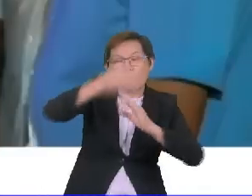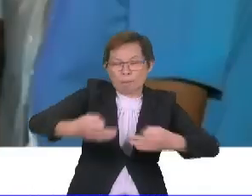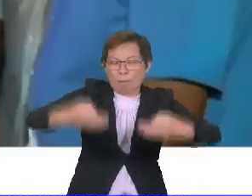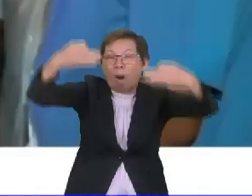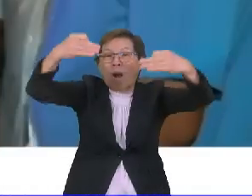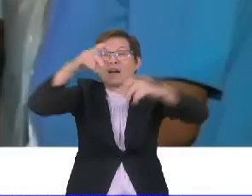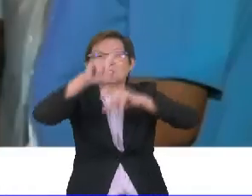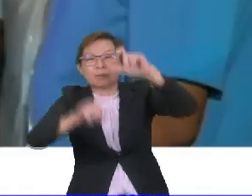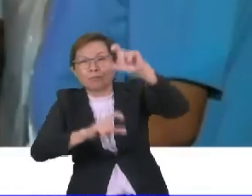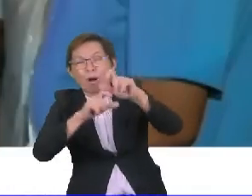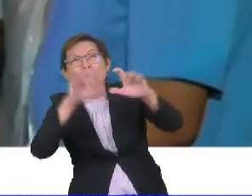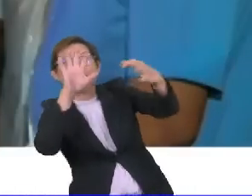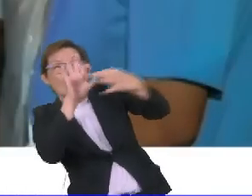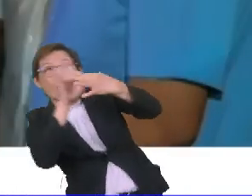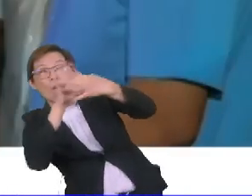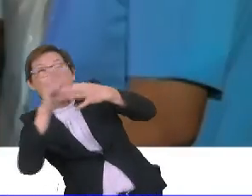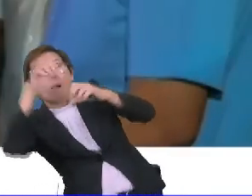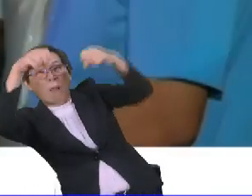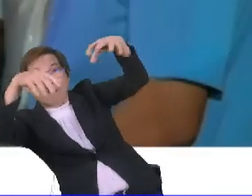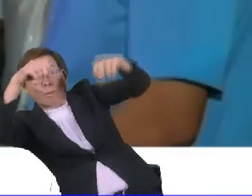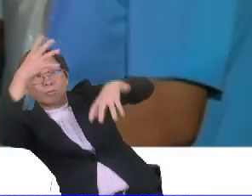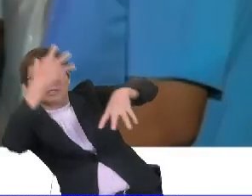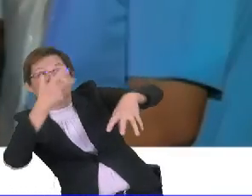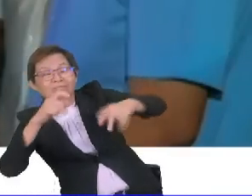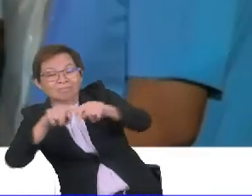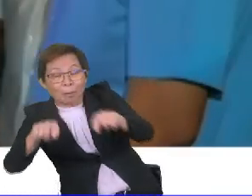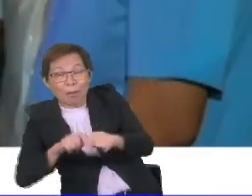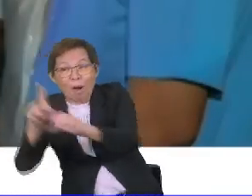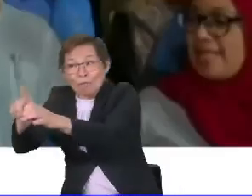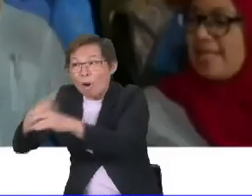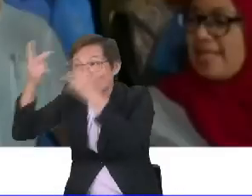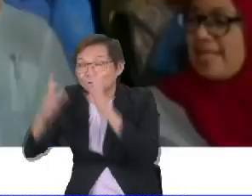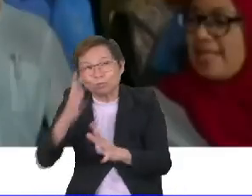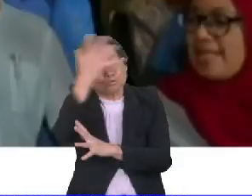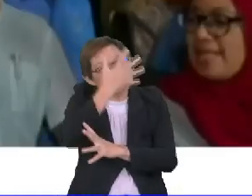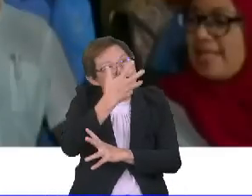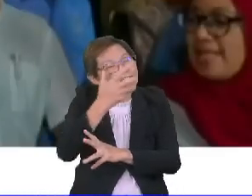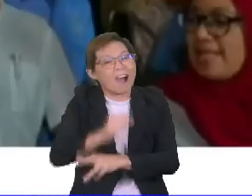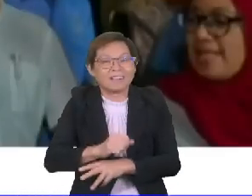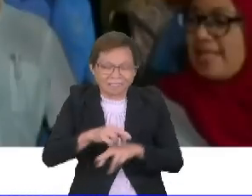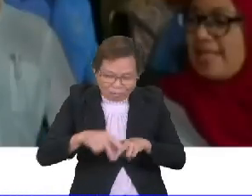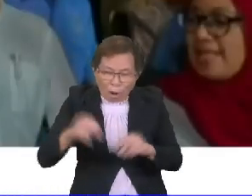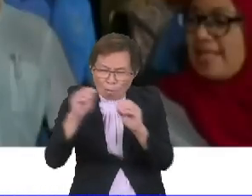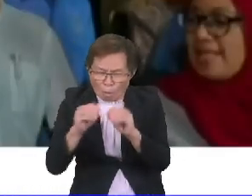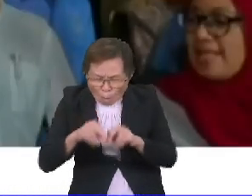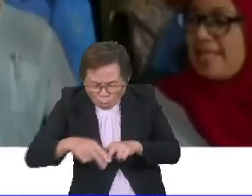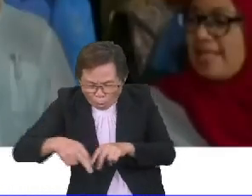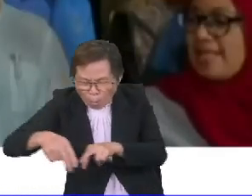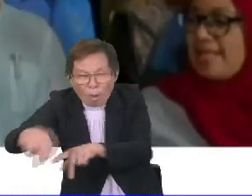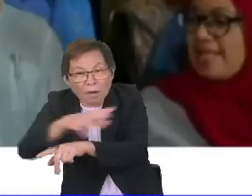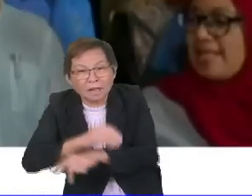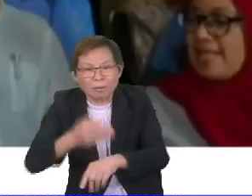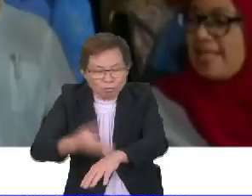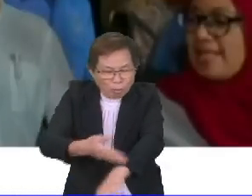memasang lampu LED dan solar mengindahkan kawasan tarikan pelancong mewujudkan lebih banyak laluan pejalan kaki serta menambah baik pengangkutan